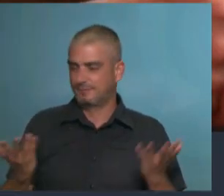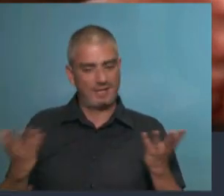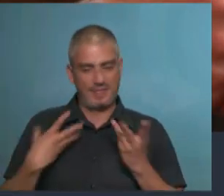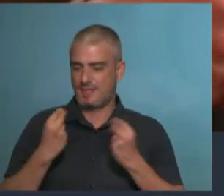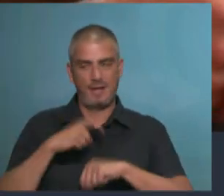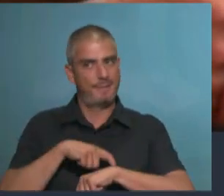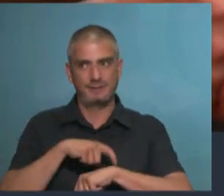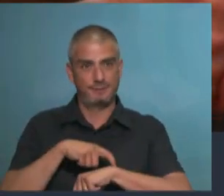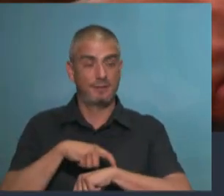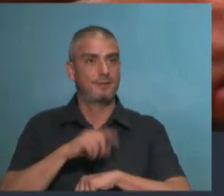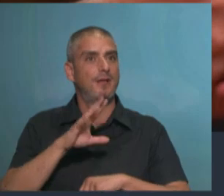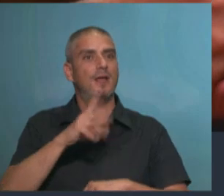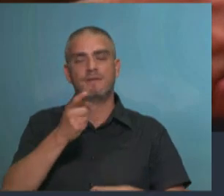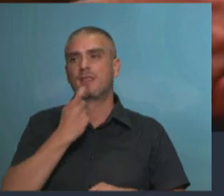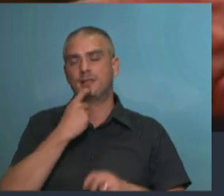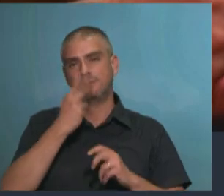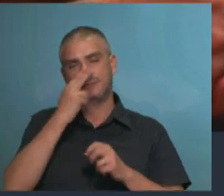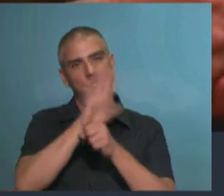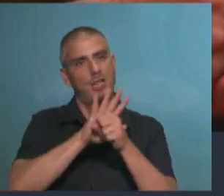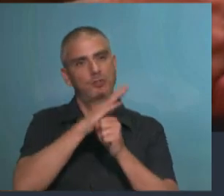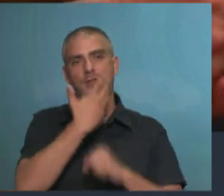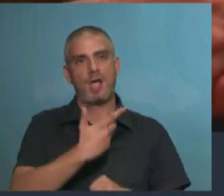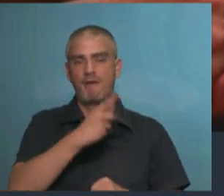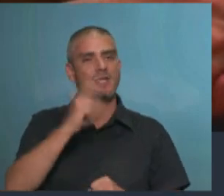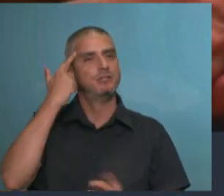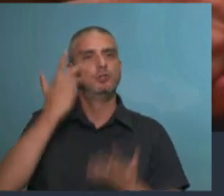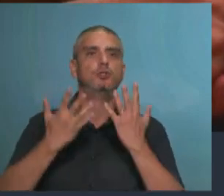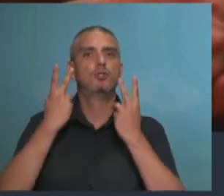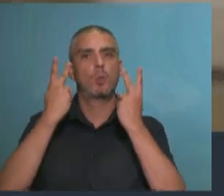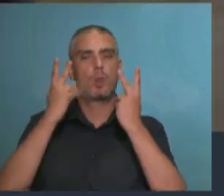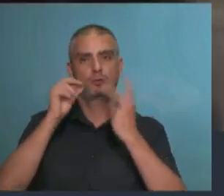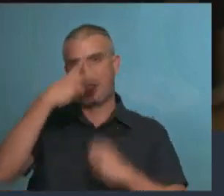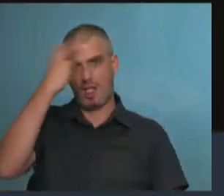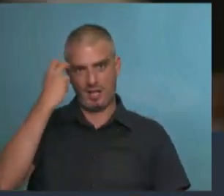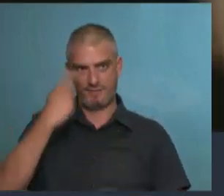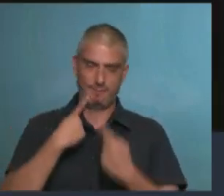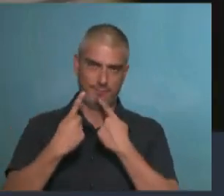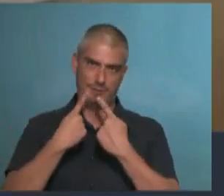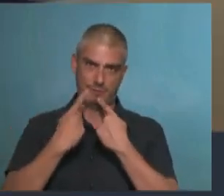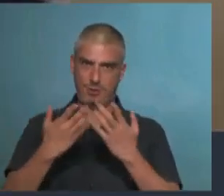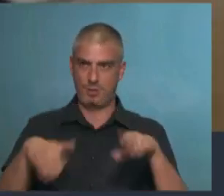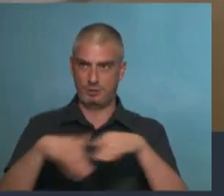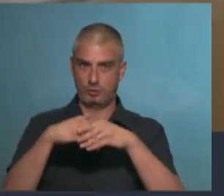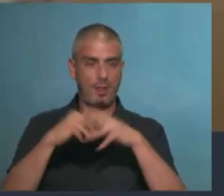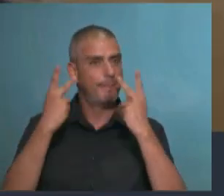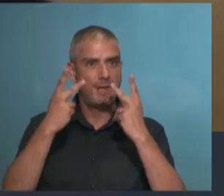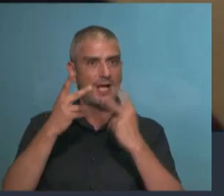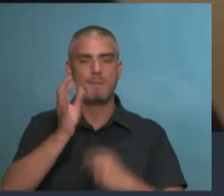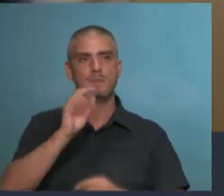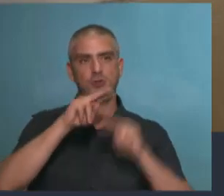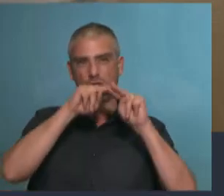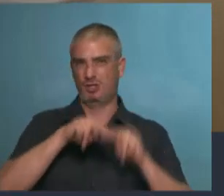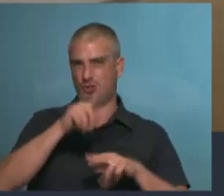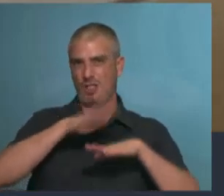ואנחנו, אין לנו הרבה זמן. וכאן עובר הנשיא פרס לשכנע את הרב עובדיה מהו השיקול המרכזי של הערבים במסע ומתן לשלום. בעיקר עבור מי שנשאר באותו